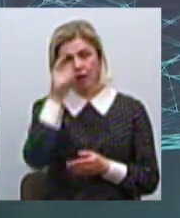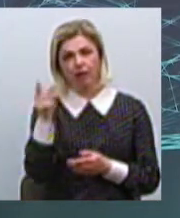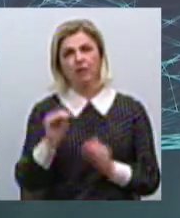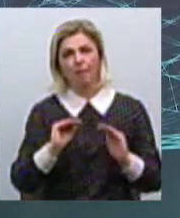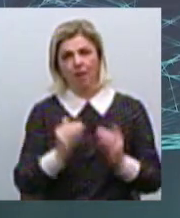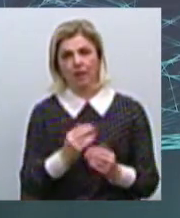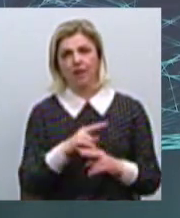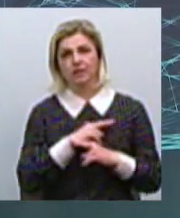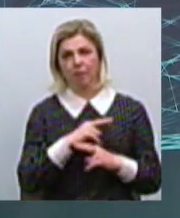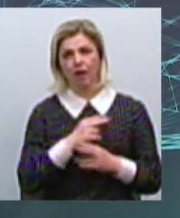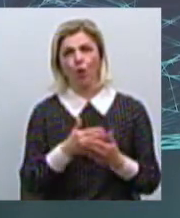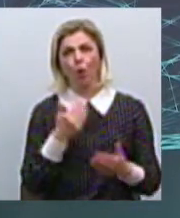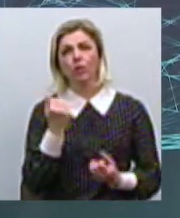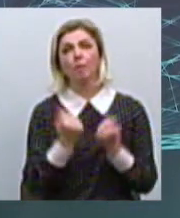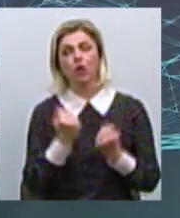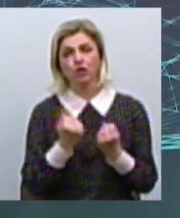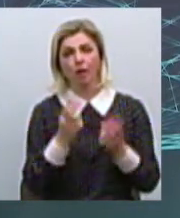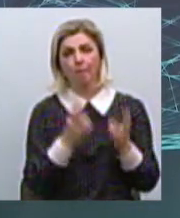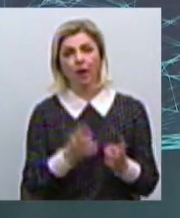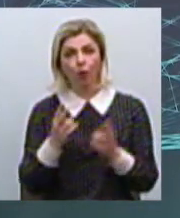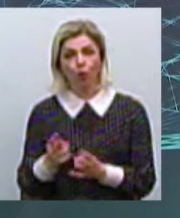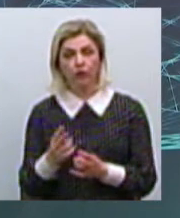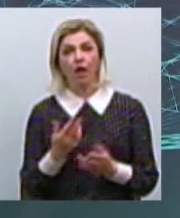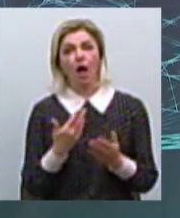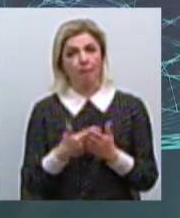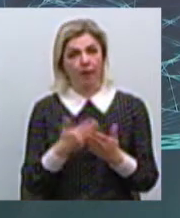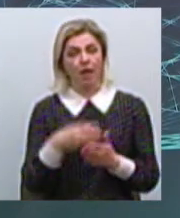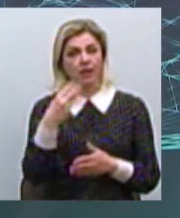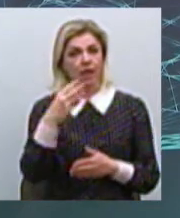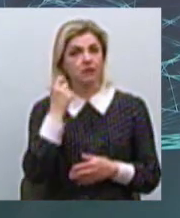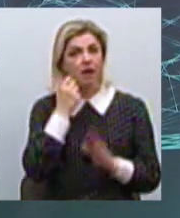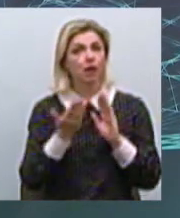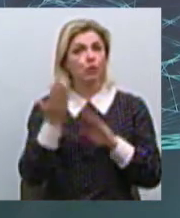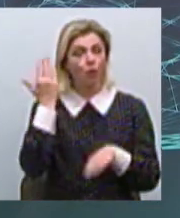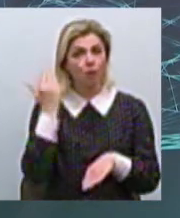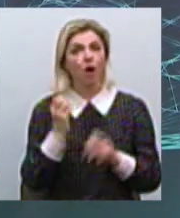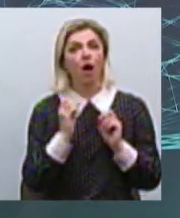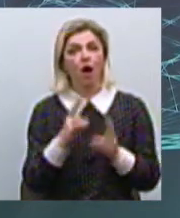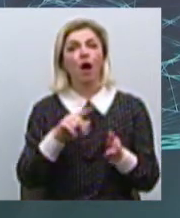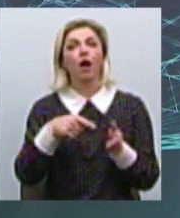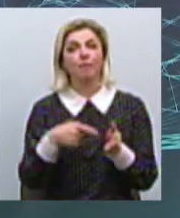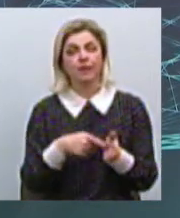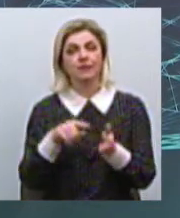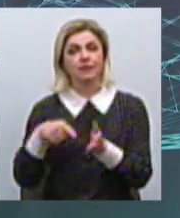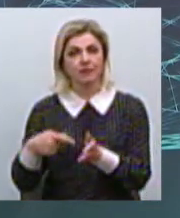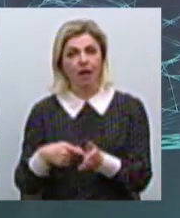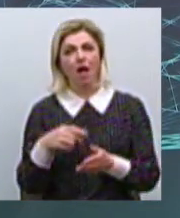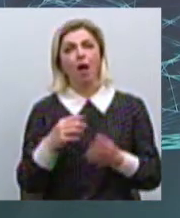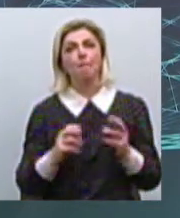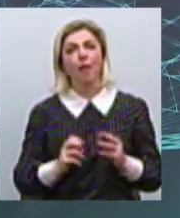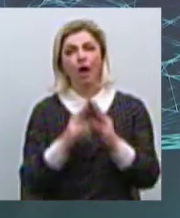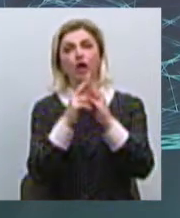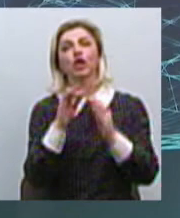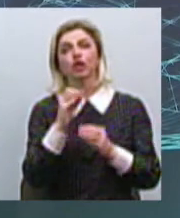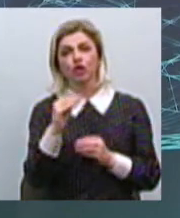від дорожньо-транспортних пригод. Але десь років 30 тому у таких містах, як Рим, наприклад, Париж, в них